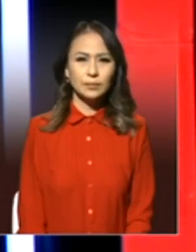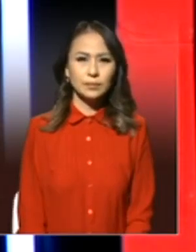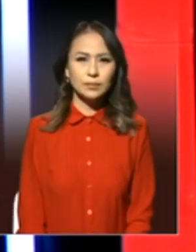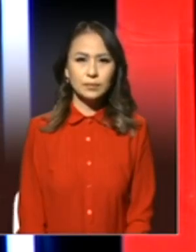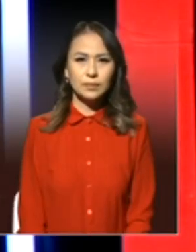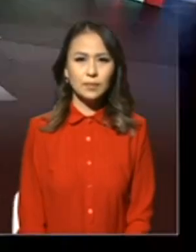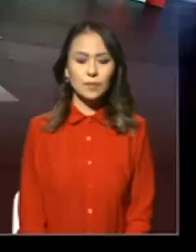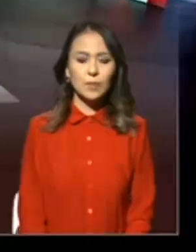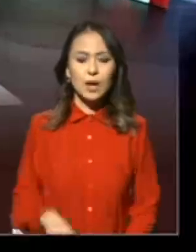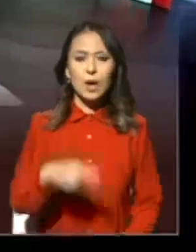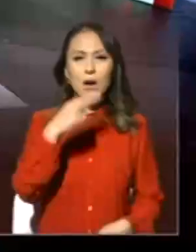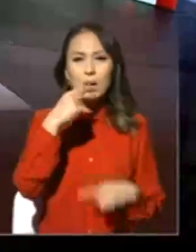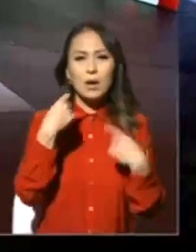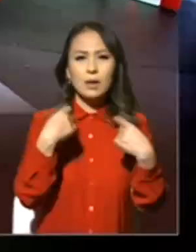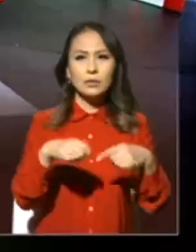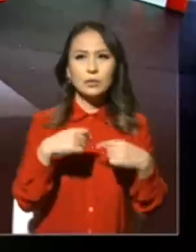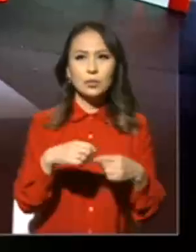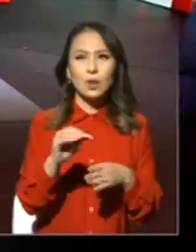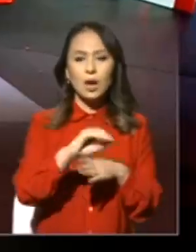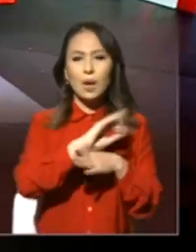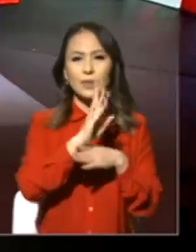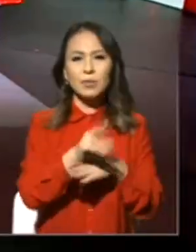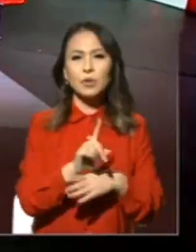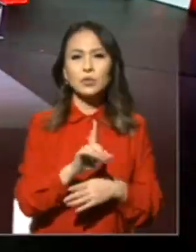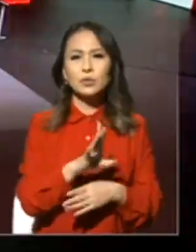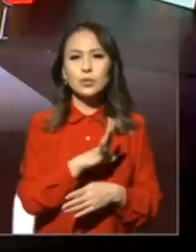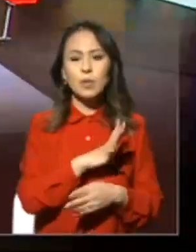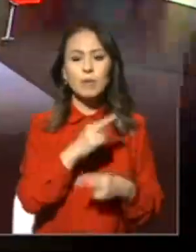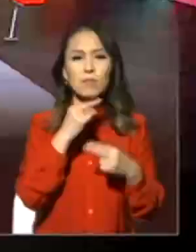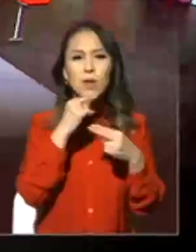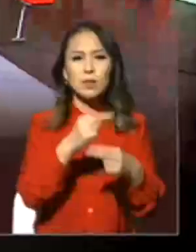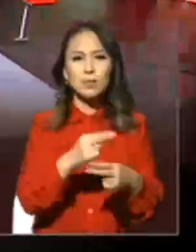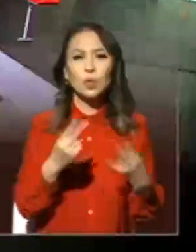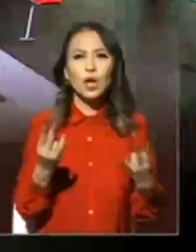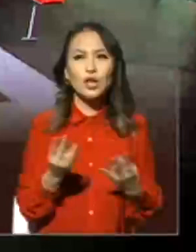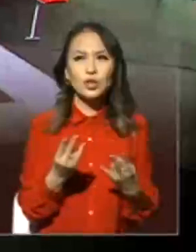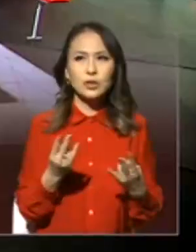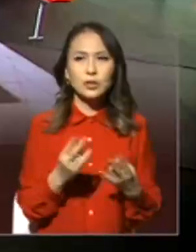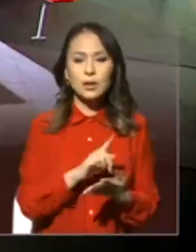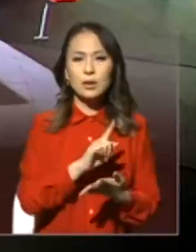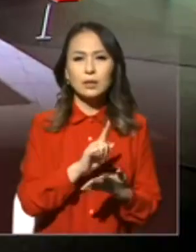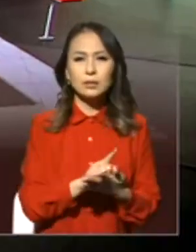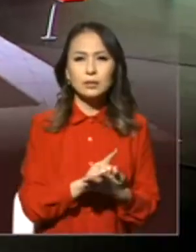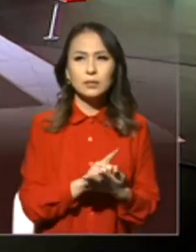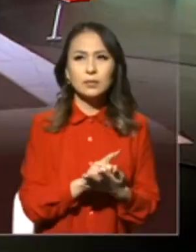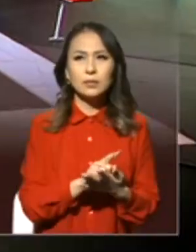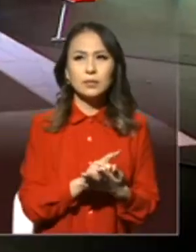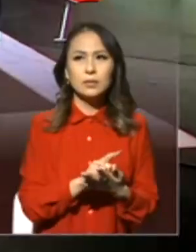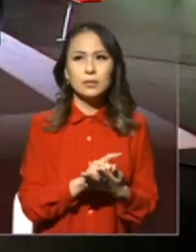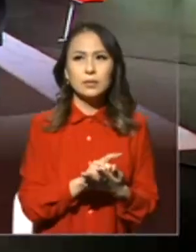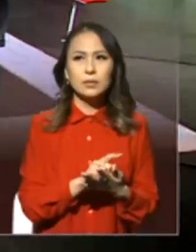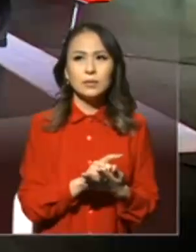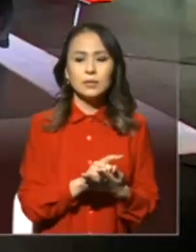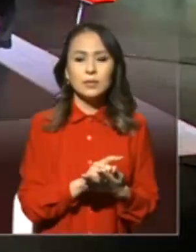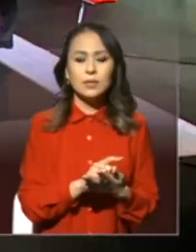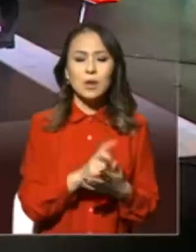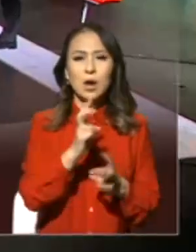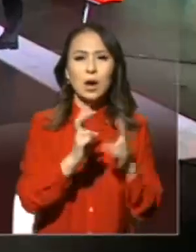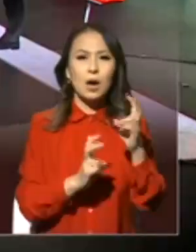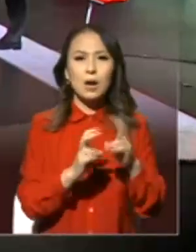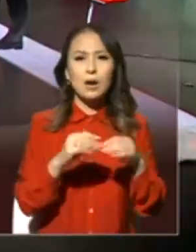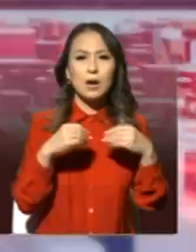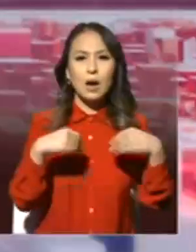президенттің. Азық түлік қауіпсіздігін қамтамасыз етуге баса мән беру қажет. Ашқын айтсақ, агроөнеркәсіп